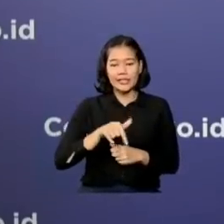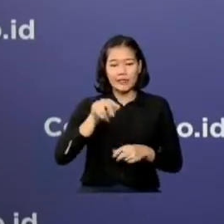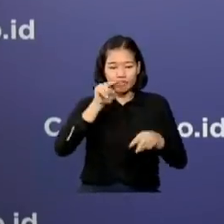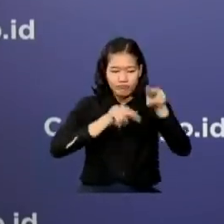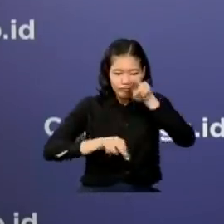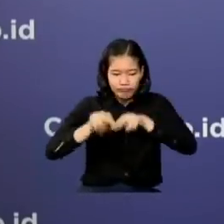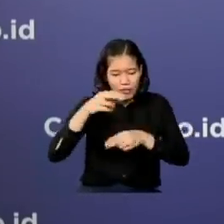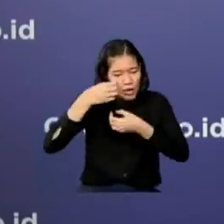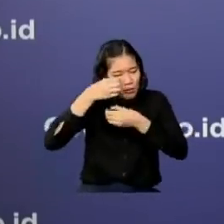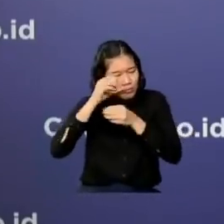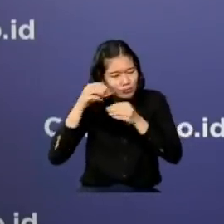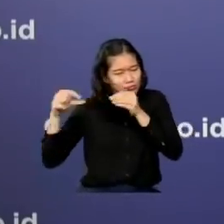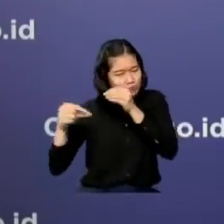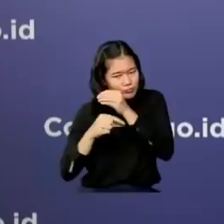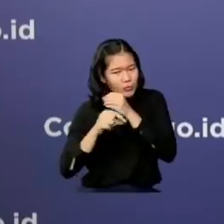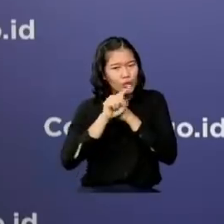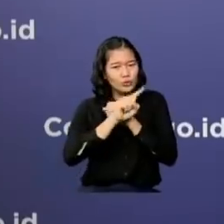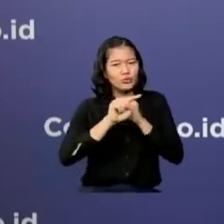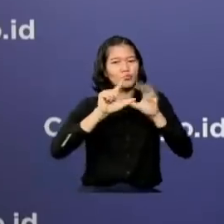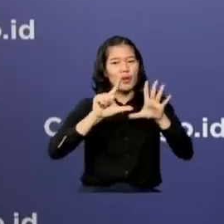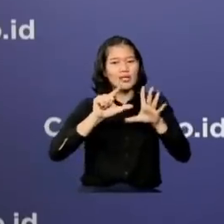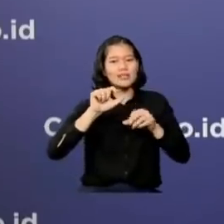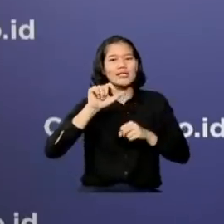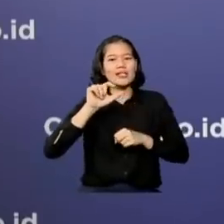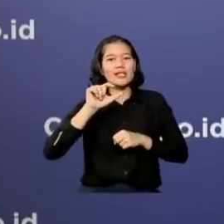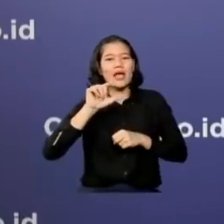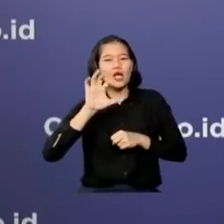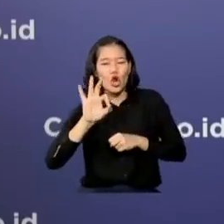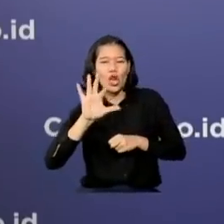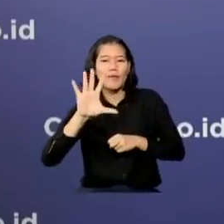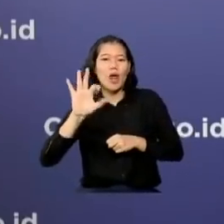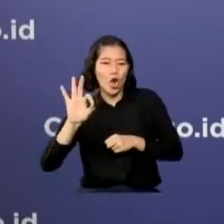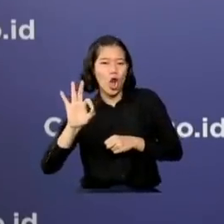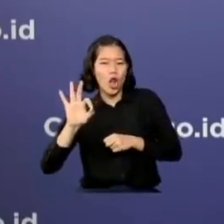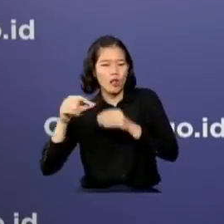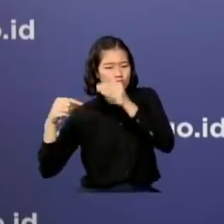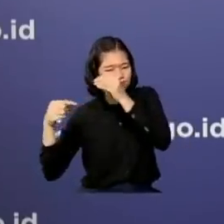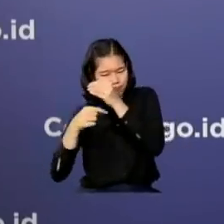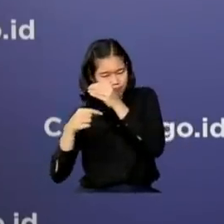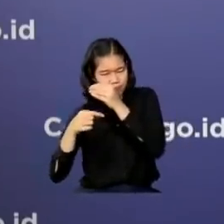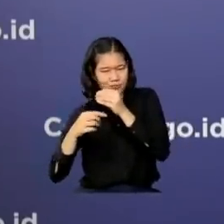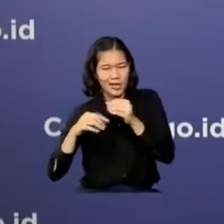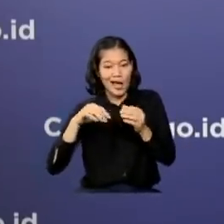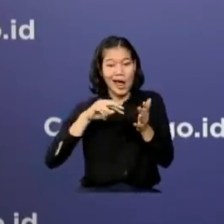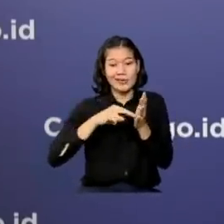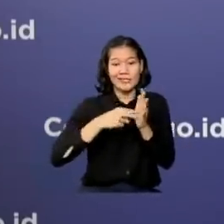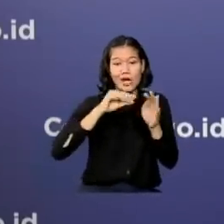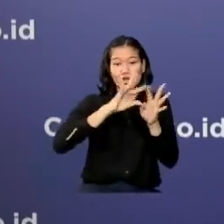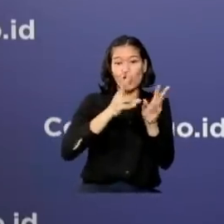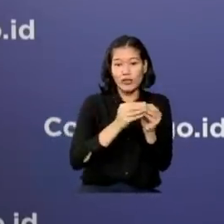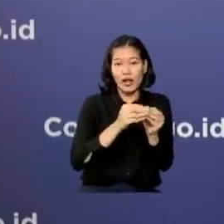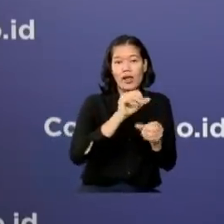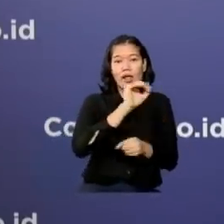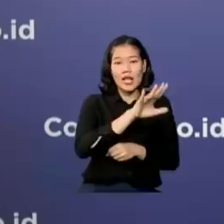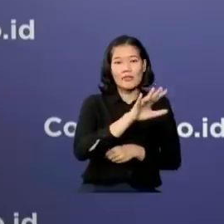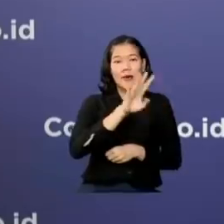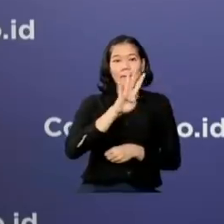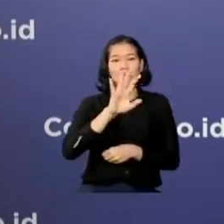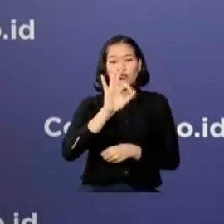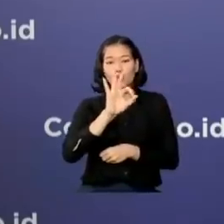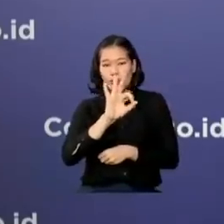pemeriksaan 17050 dua spesimen Hai sehingga total yang kita periksa 500